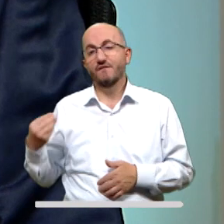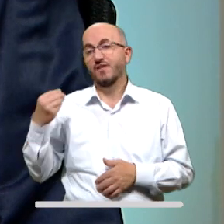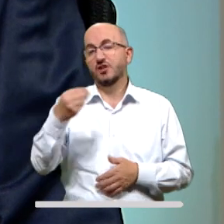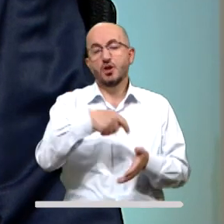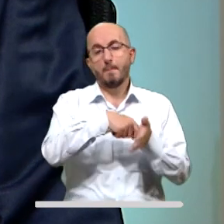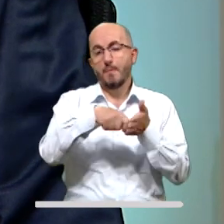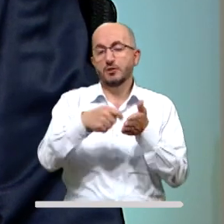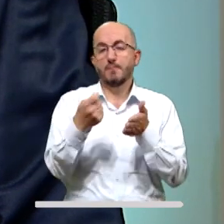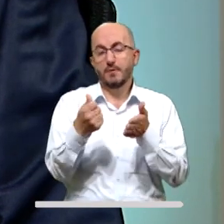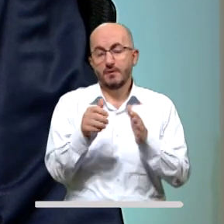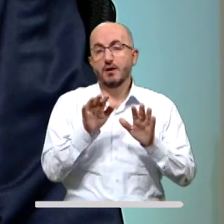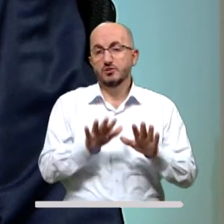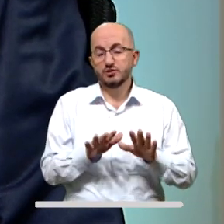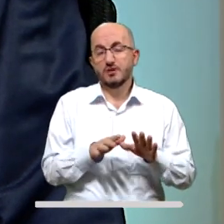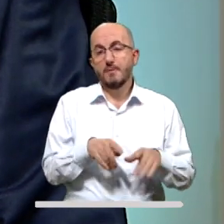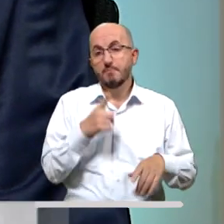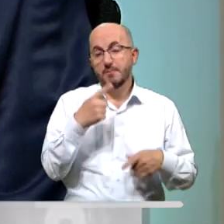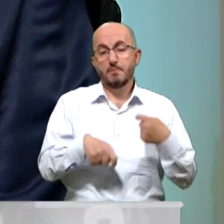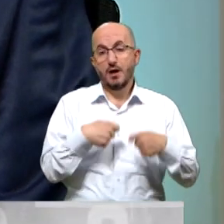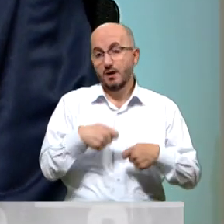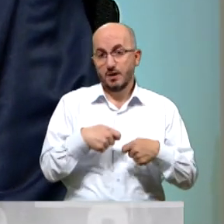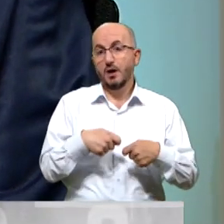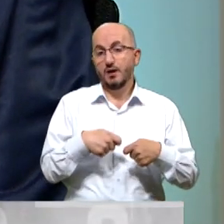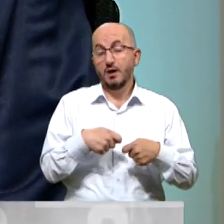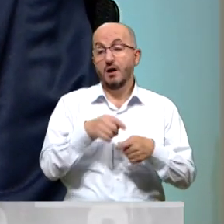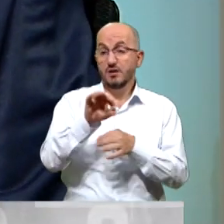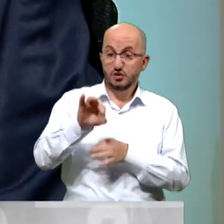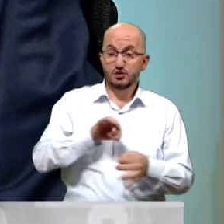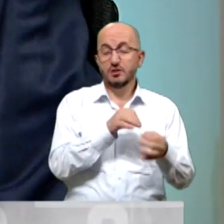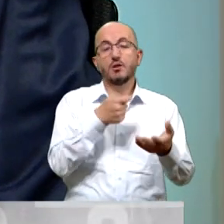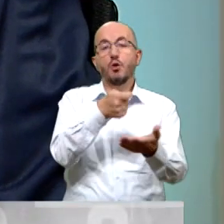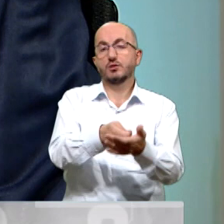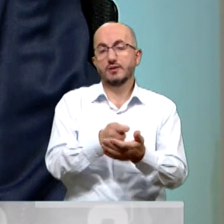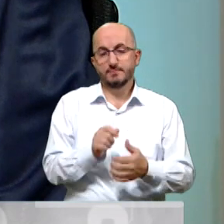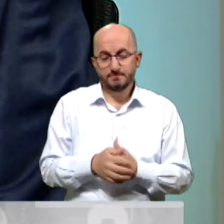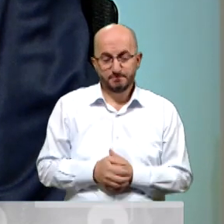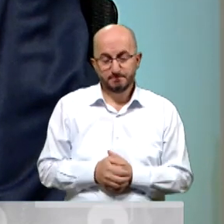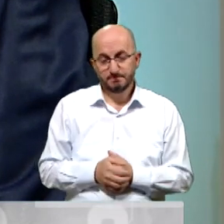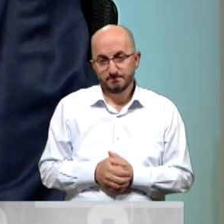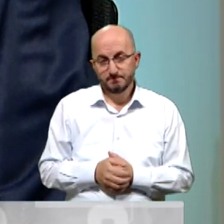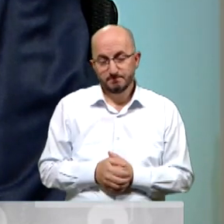ücreti ancak işte bir banka kanalıyla sana öderim. Evet. Şimdi